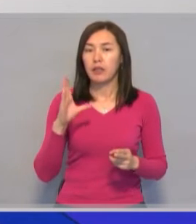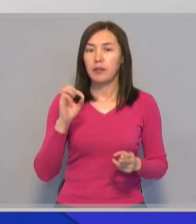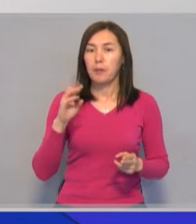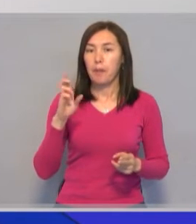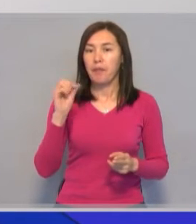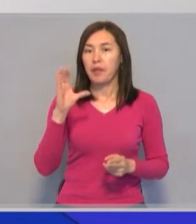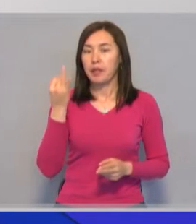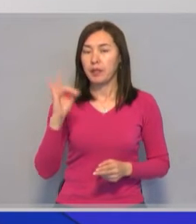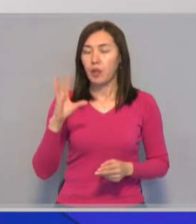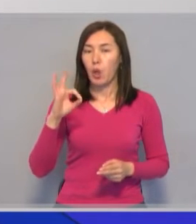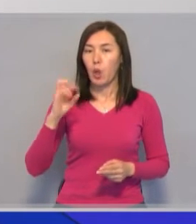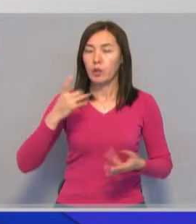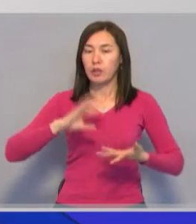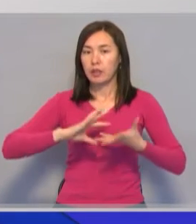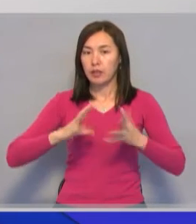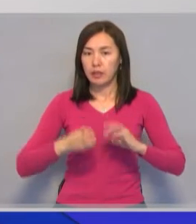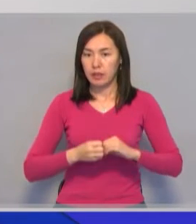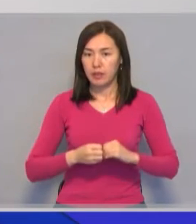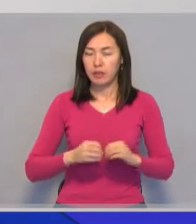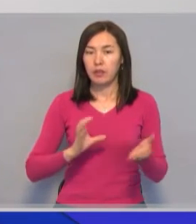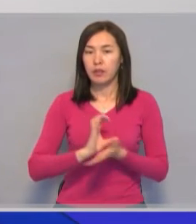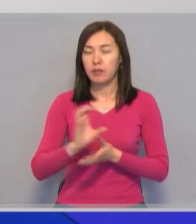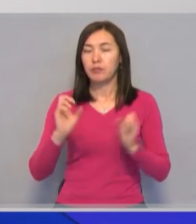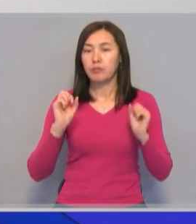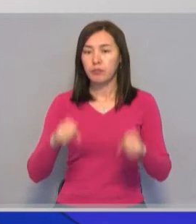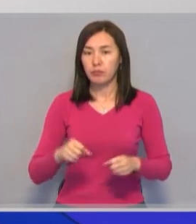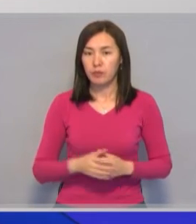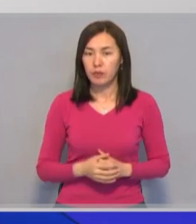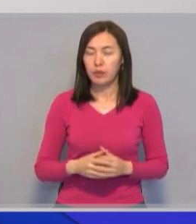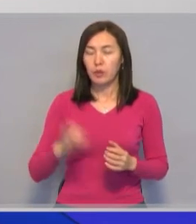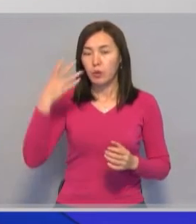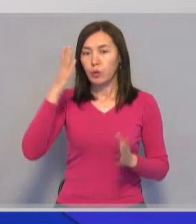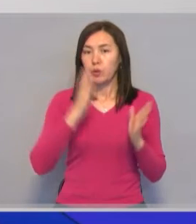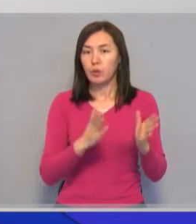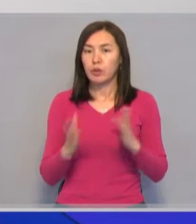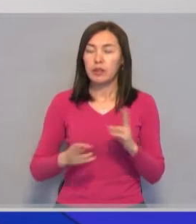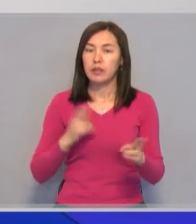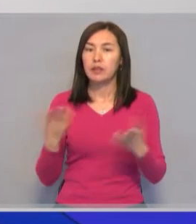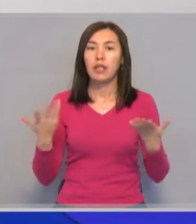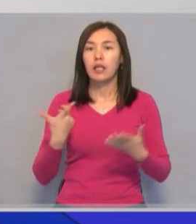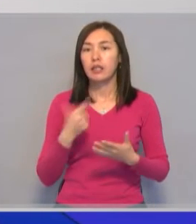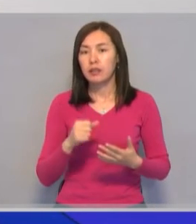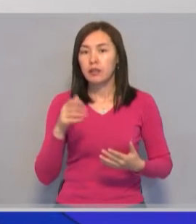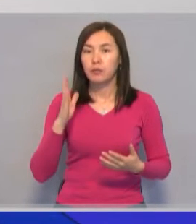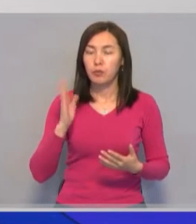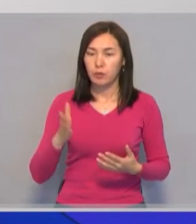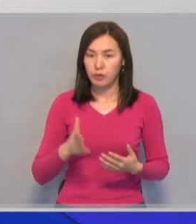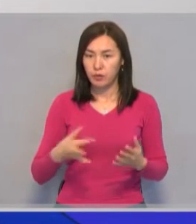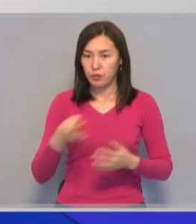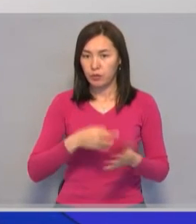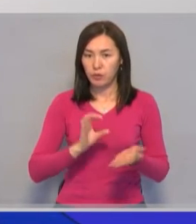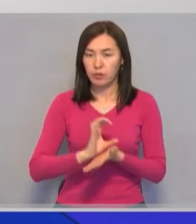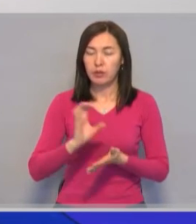немесе әлеуметтік желілер арқылы да жіберуге болады. Ақылды жүйе бұл шағымның қай мемлекеттік